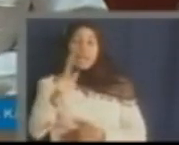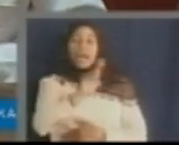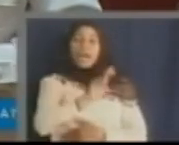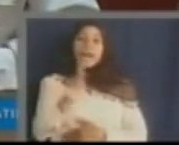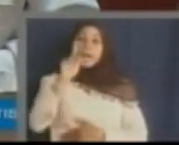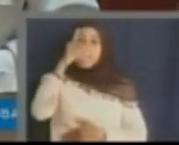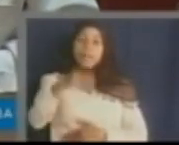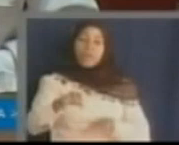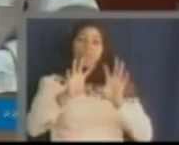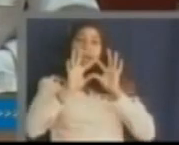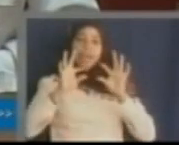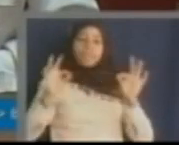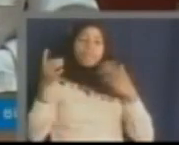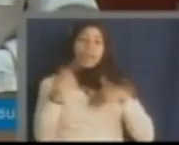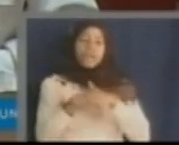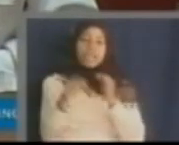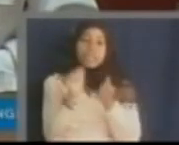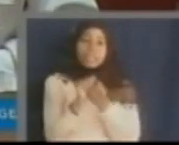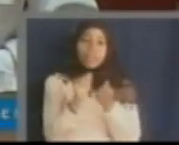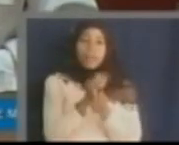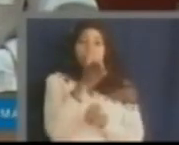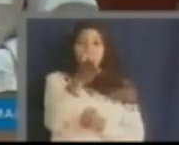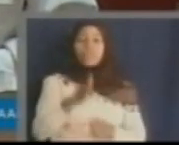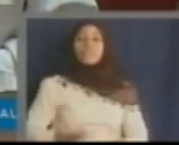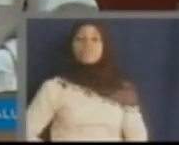Mwenyekiti, katika kutafakari uteuzi